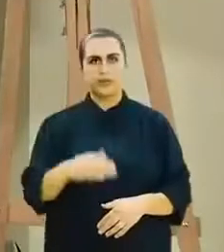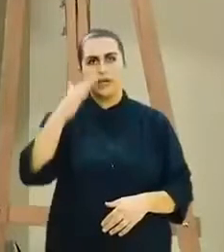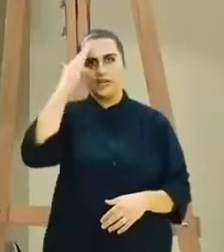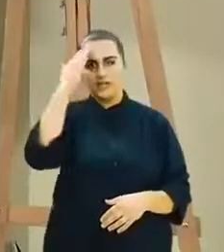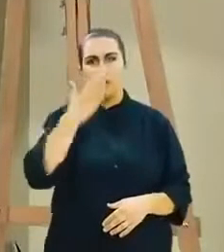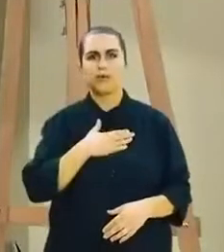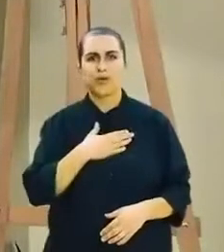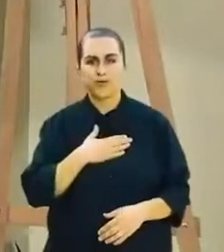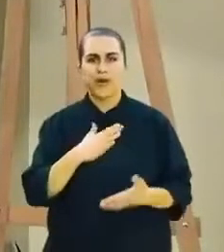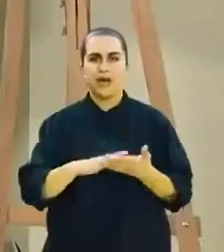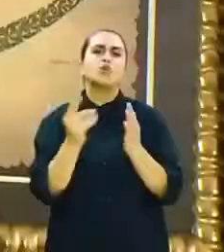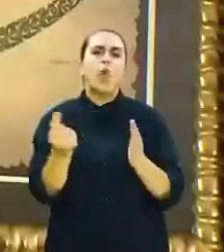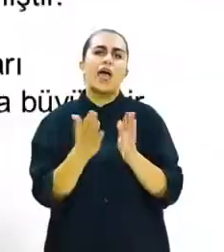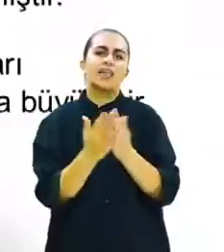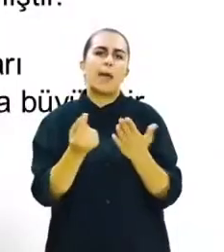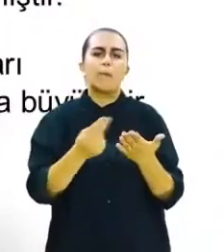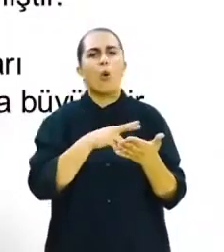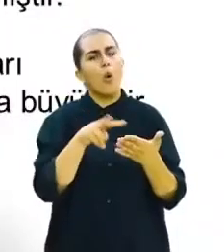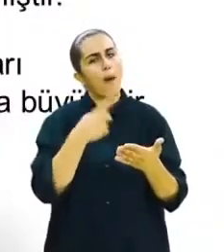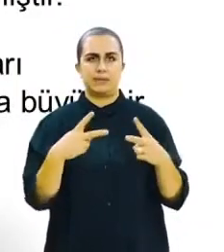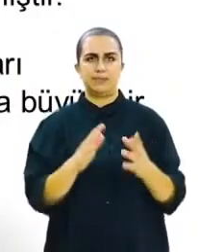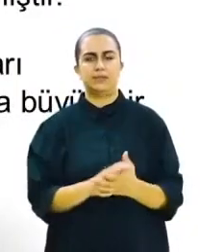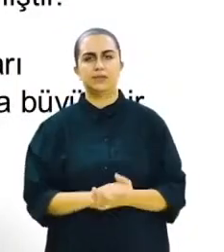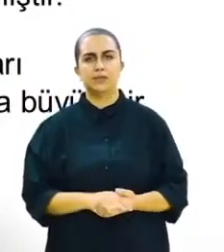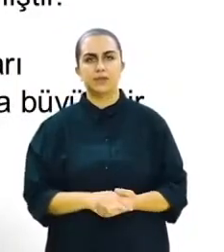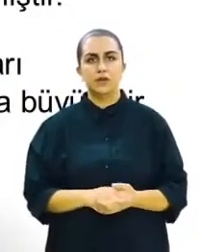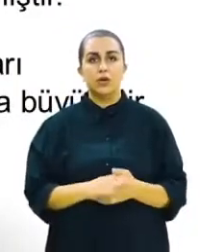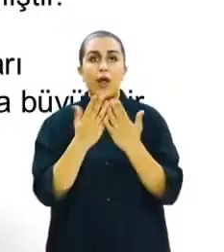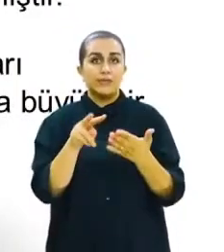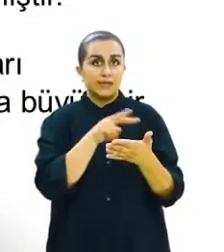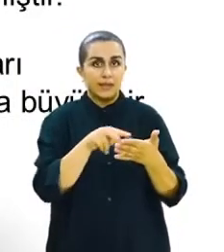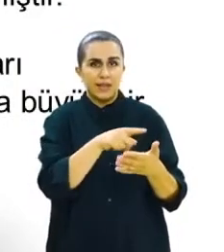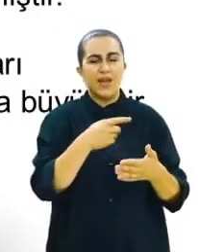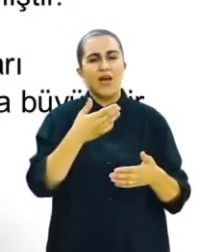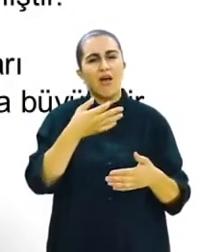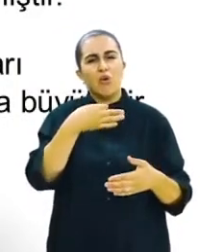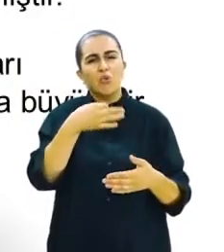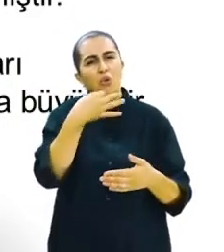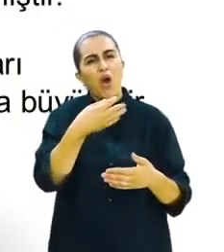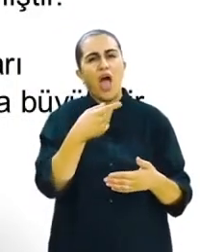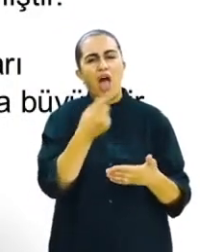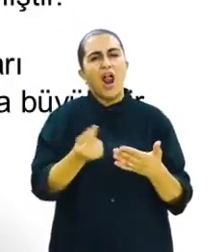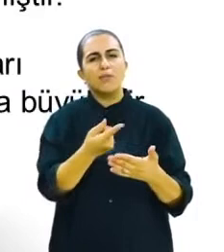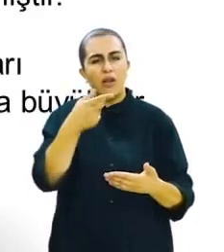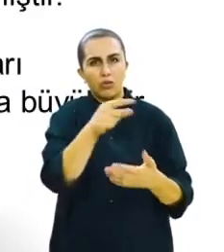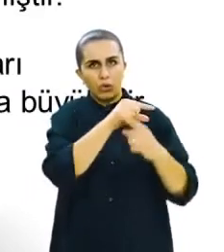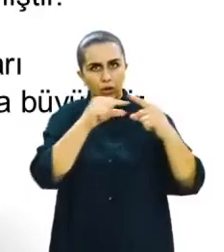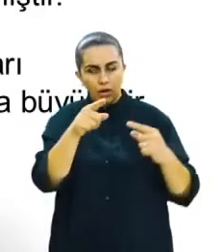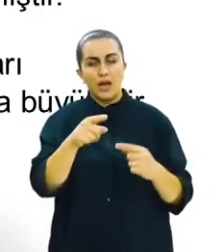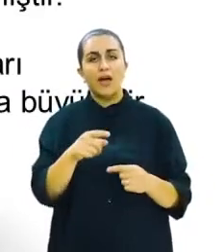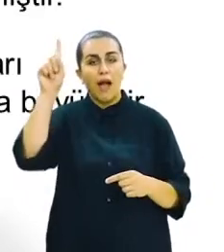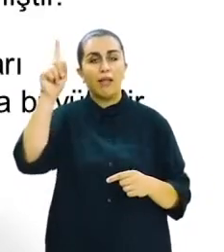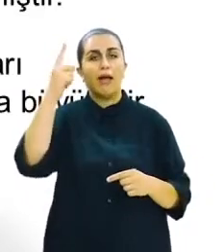Selamünaleyküm sevgili arkadaşlar Kuranı Kerim'de Cenabı ayette buyurduğu gibi ve aileme ademel Esma e külle